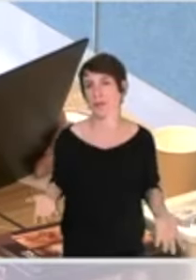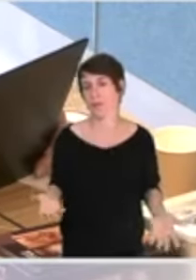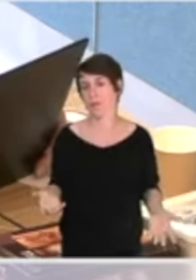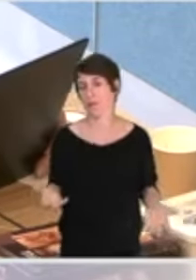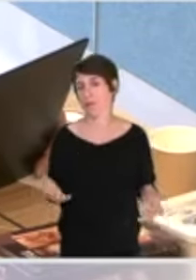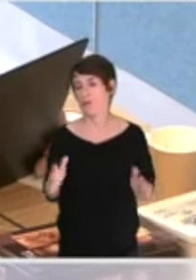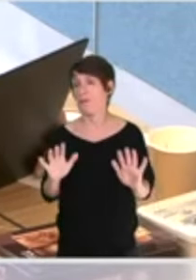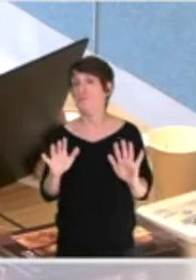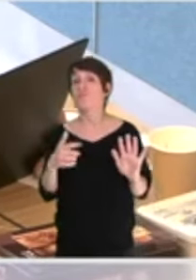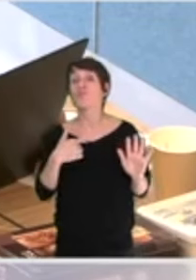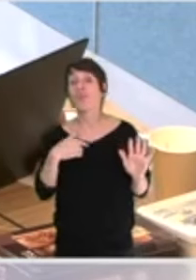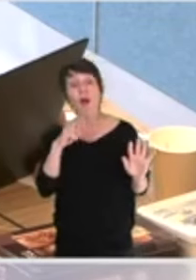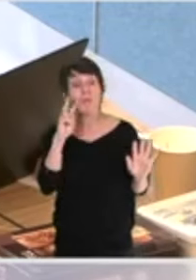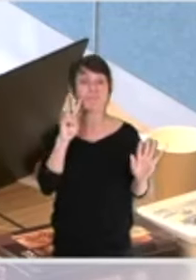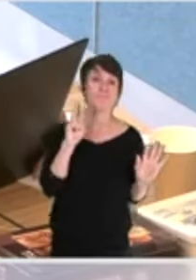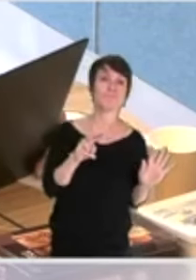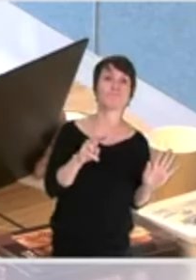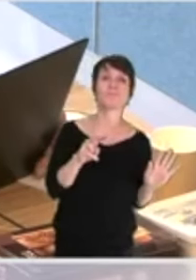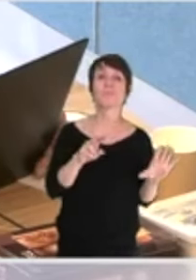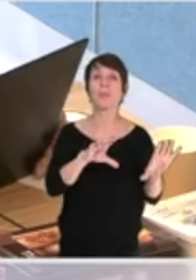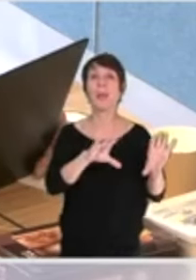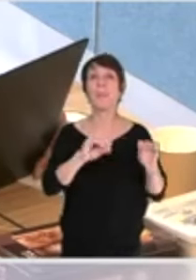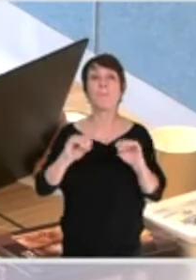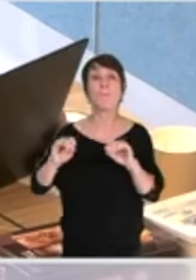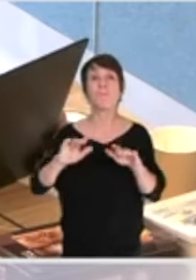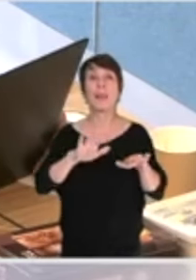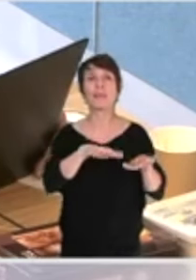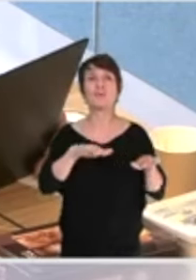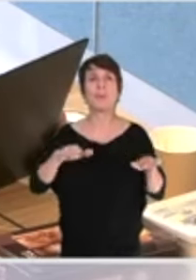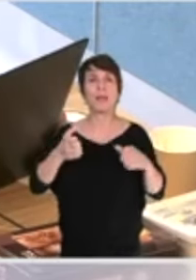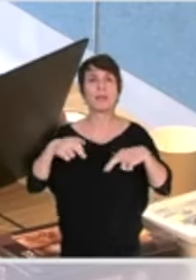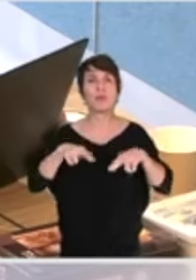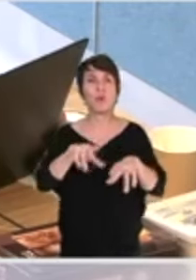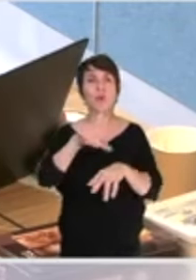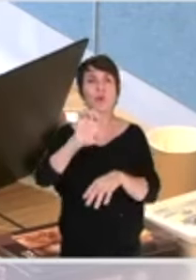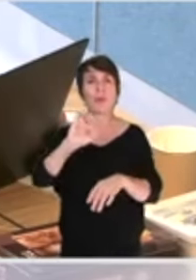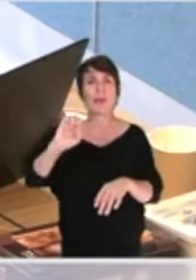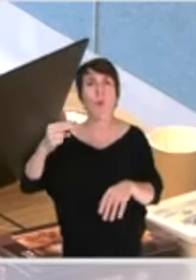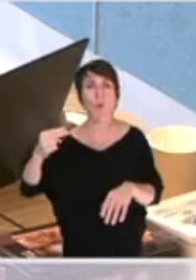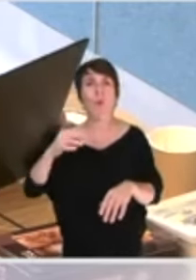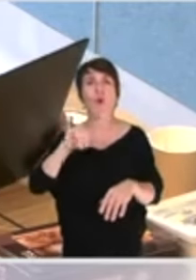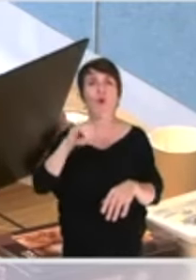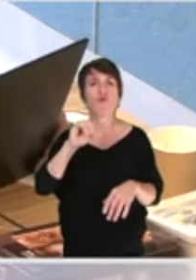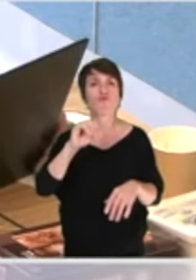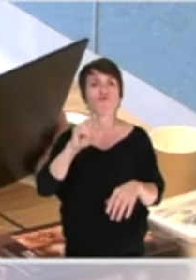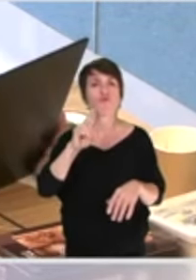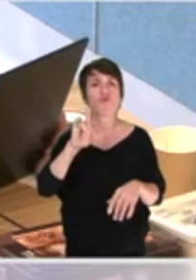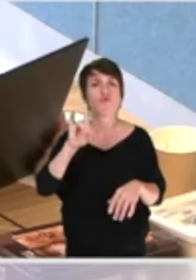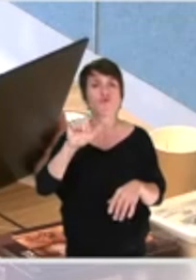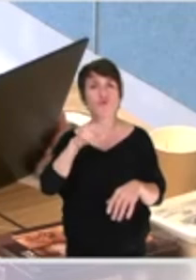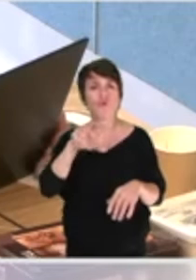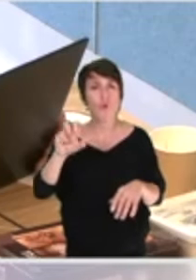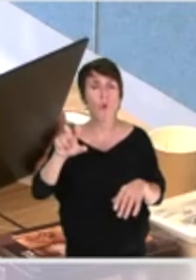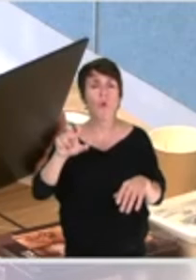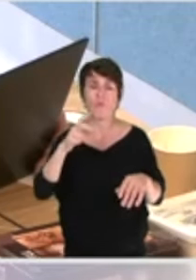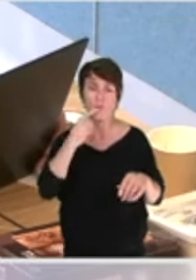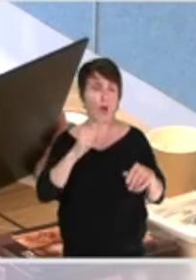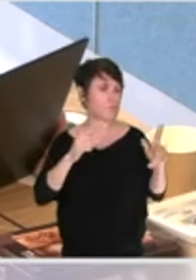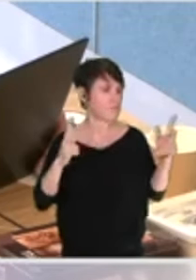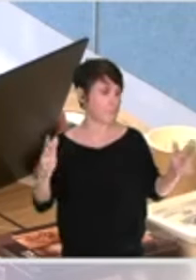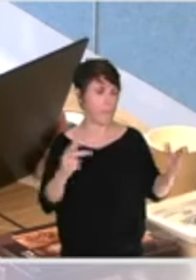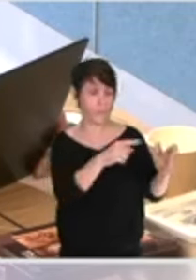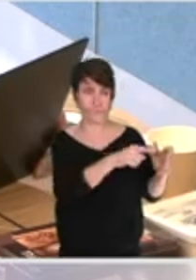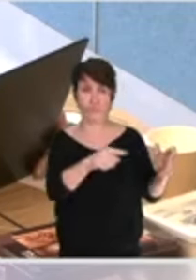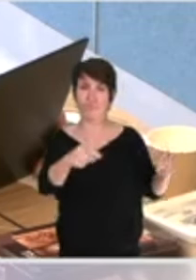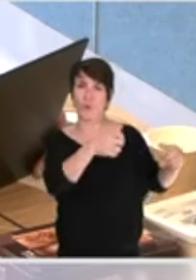de regarder combien de places de parking existaient dans la rue Léon Jouot, depuis le boulevard Clémenceau jusqu'à la rue André Argouges, c'est-à-dire